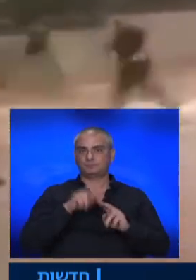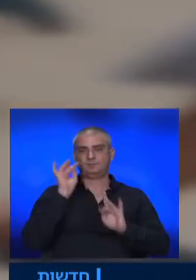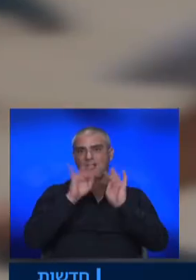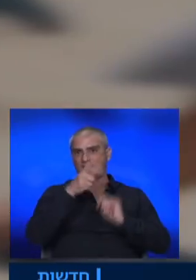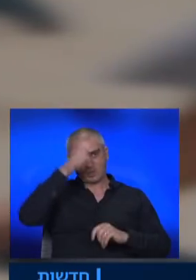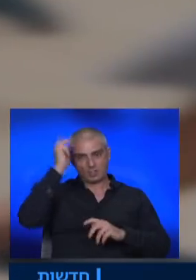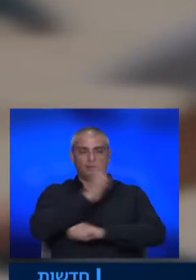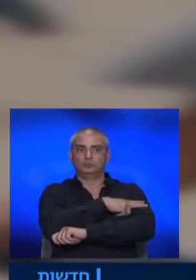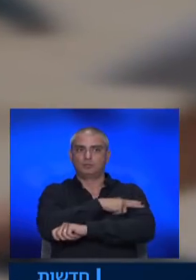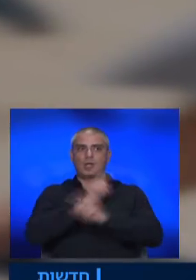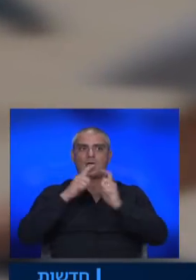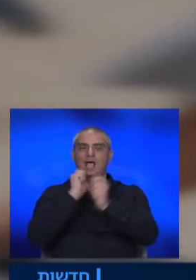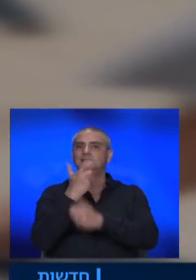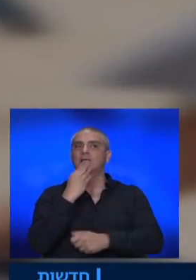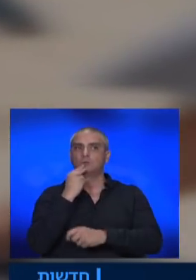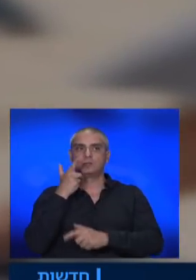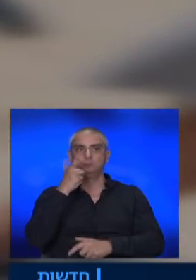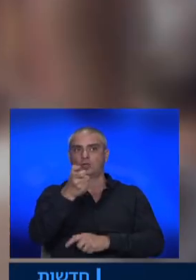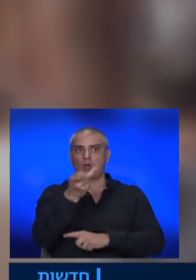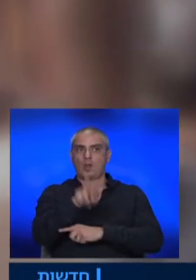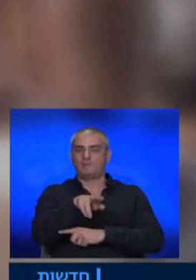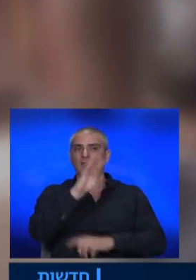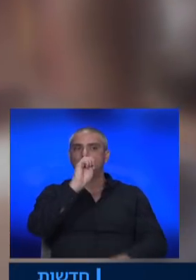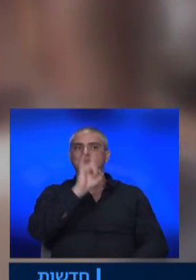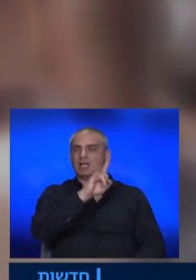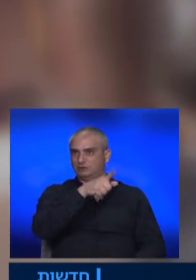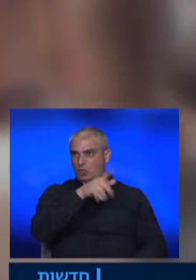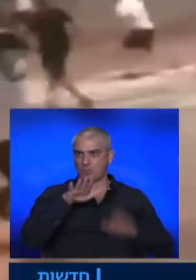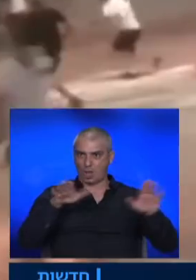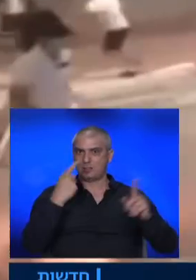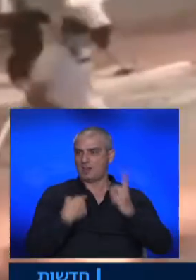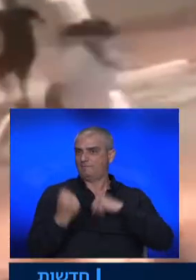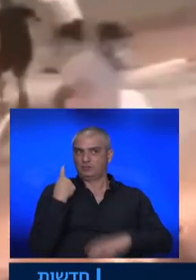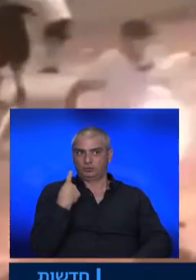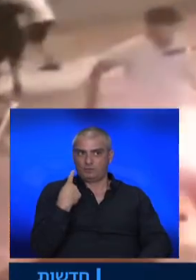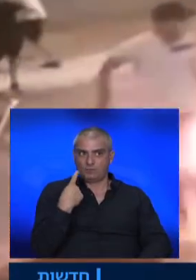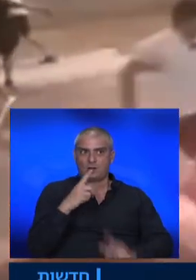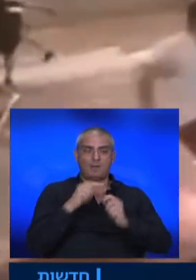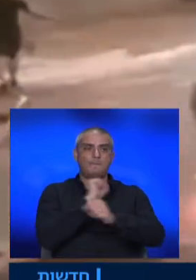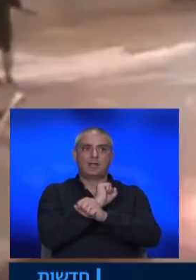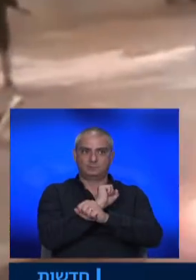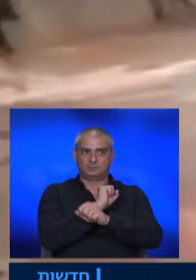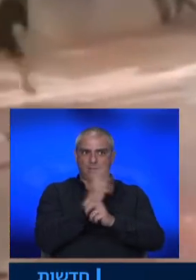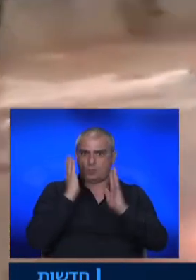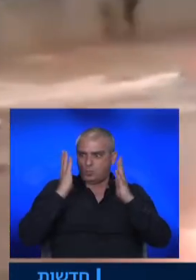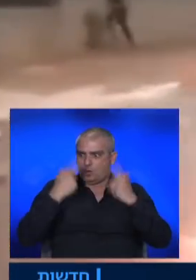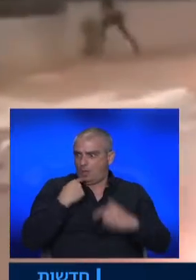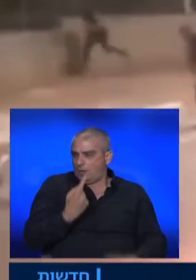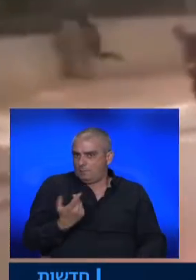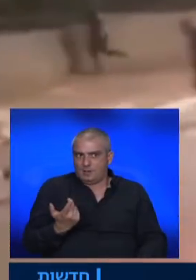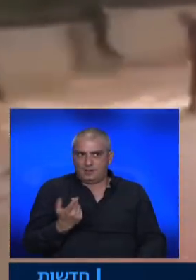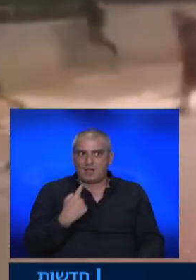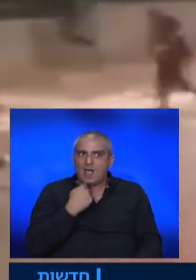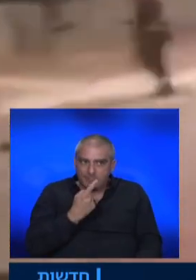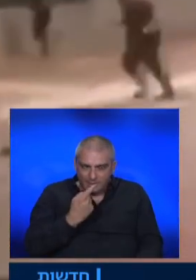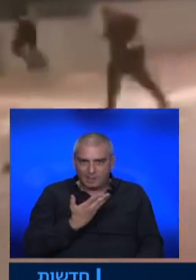את היהודים שירו למוות במוסה חסונה בלוד בשבוע שעבר. מעצרם הוא נורא, אמר השר, אמירה שהתקבלה במורת